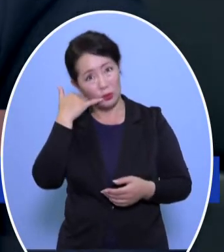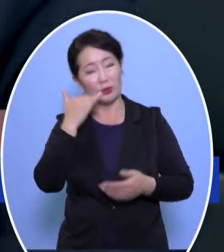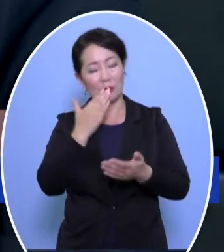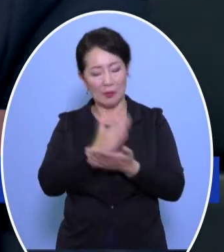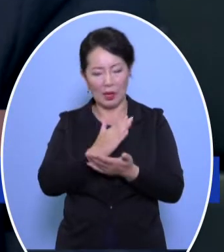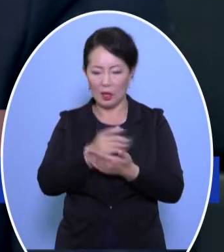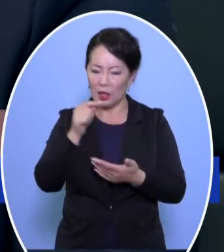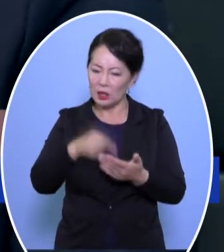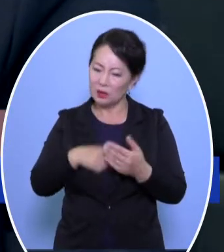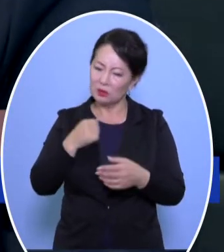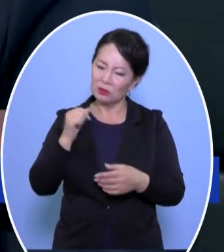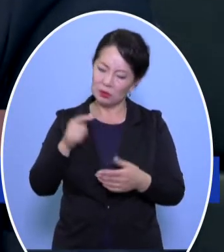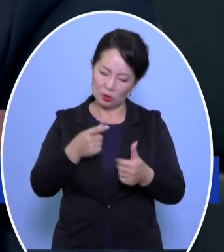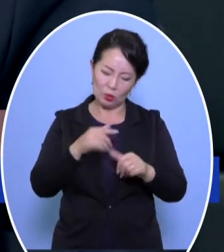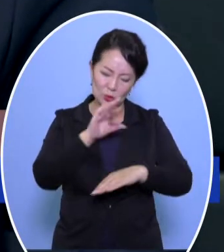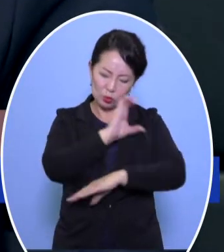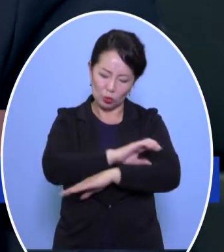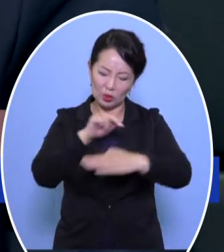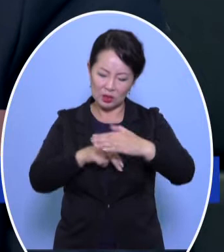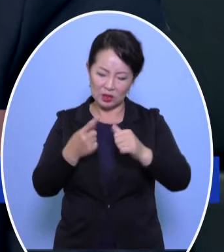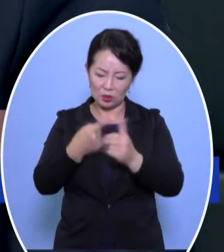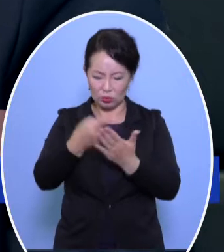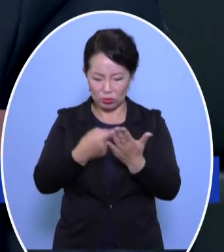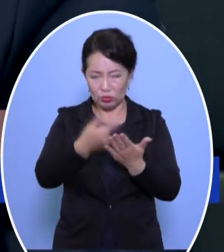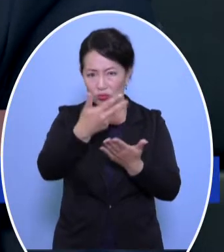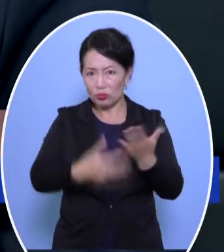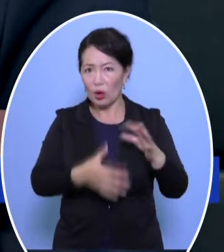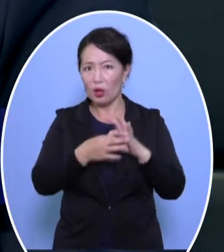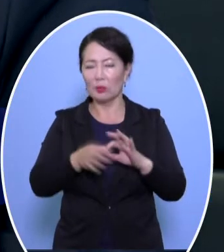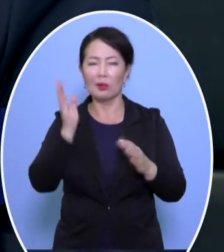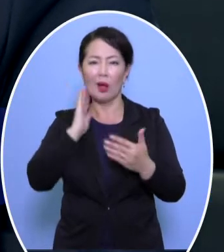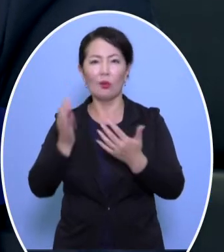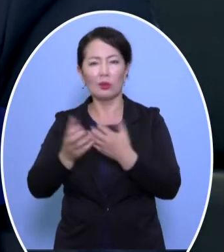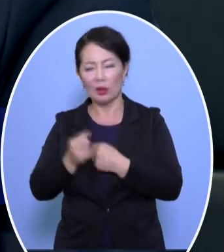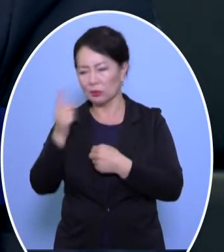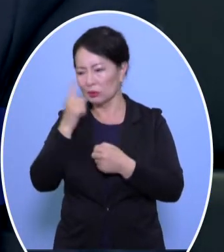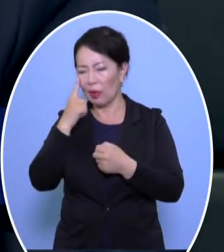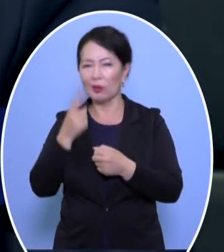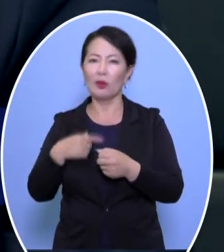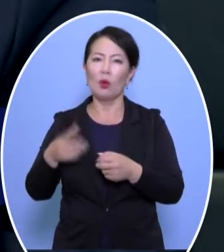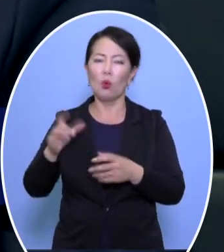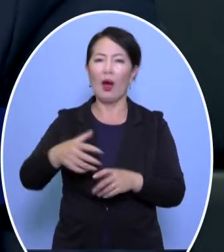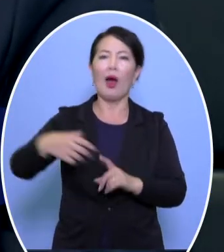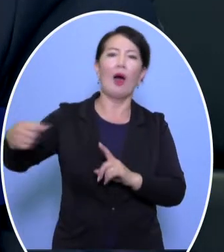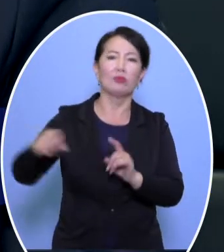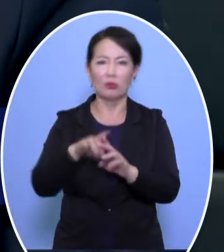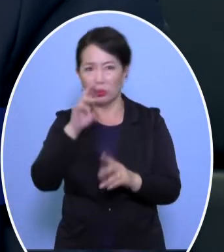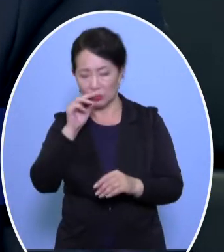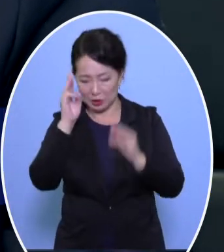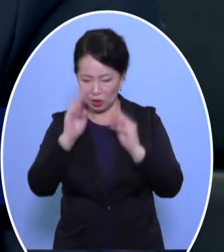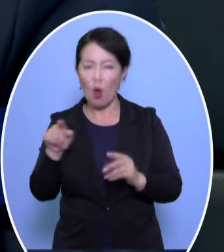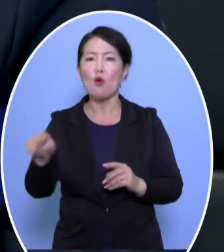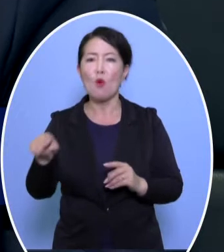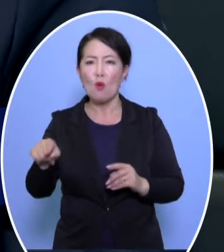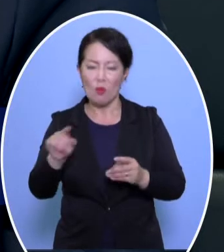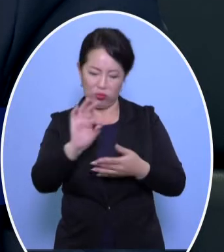байгаа. Энэ жилийн хувьд болохоор сургууль цэцэрлэгийн бүртгэлийн үйл ажиллагаатай холбоотойгоор хэл ахуул, автагсэл танилцлаар давуу байдал олгож авлаа гэдэг